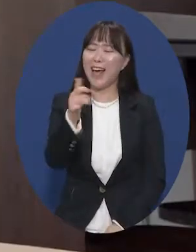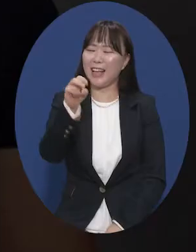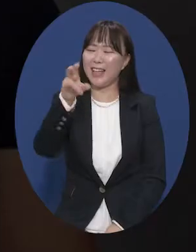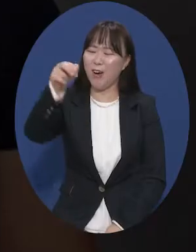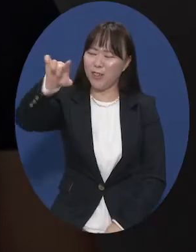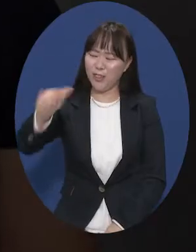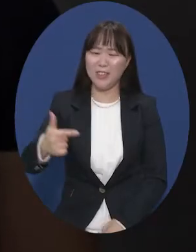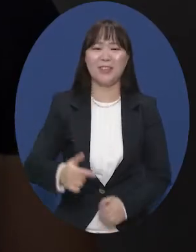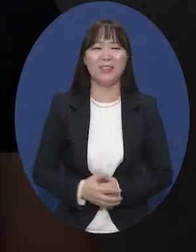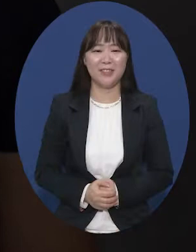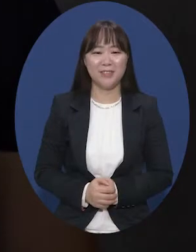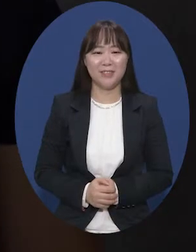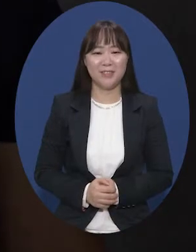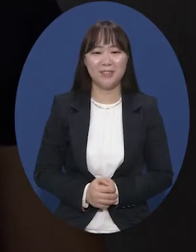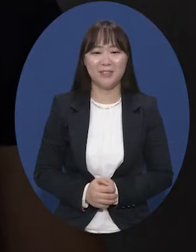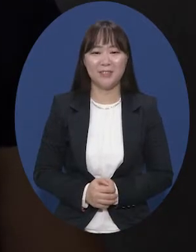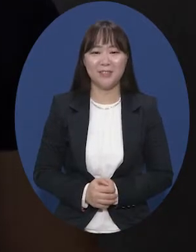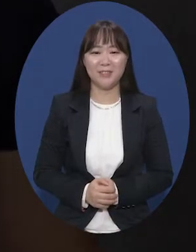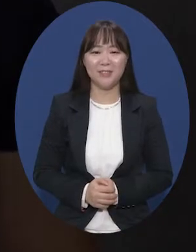한영준입니다.